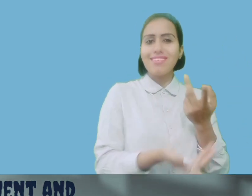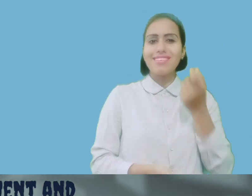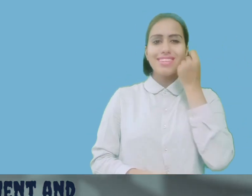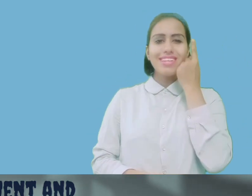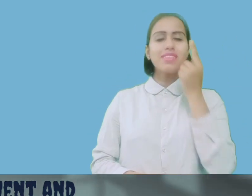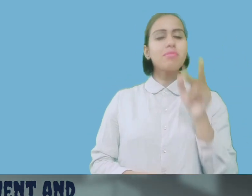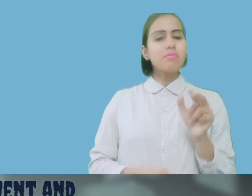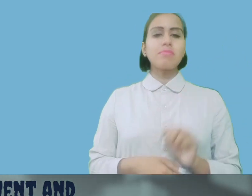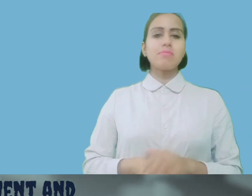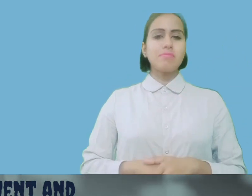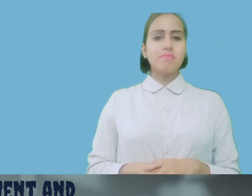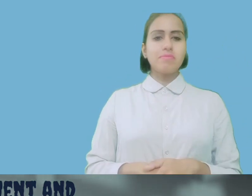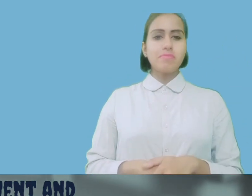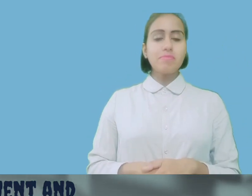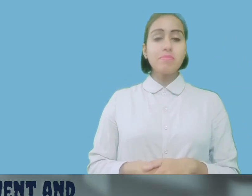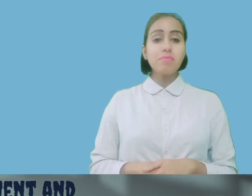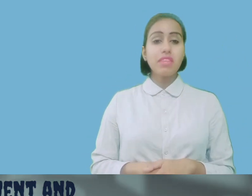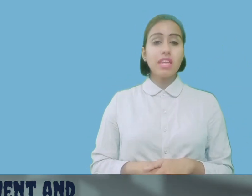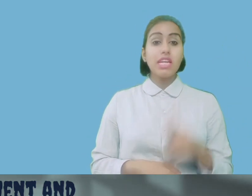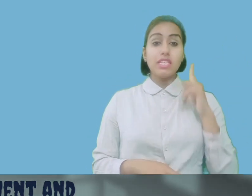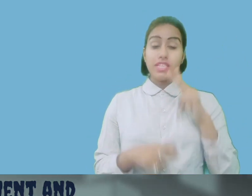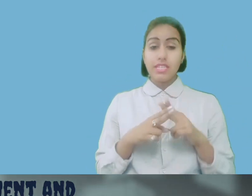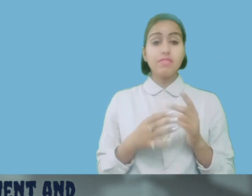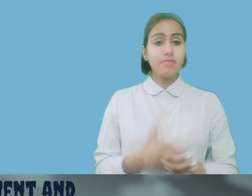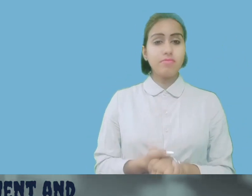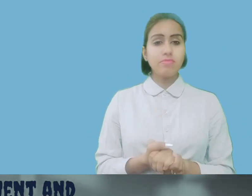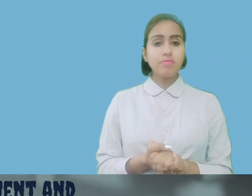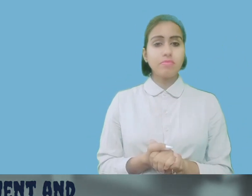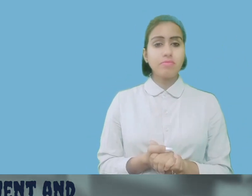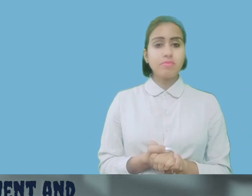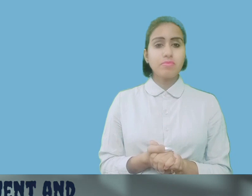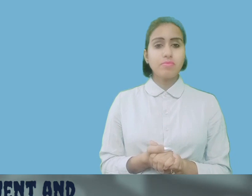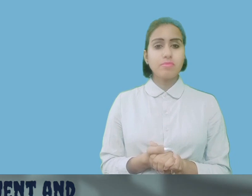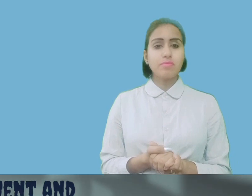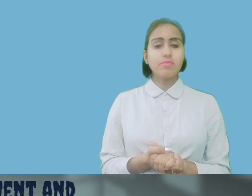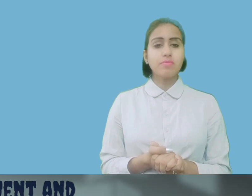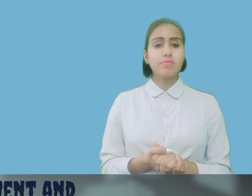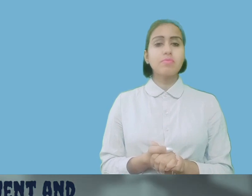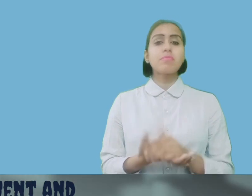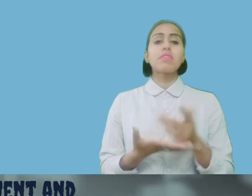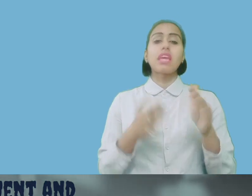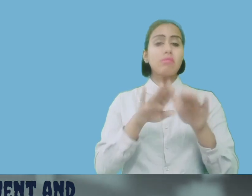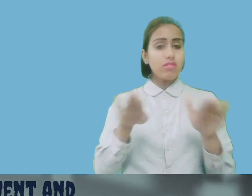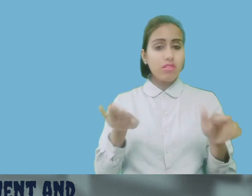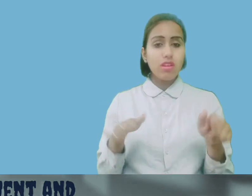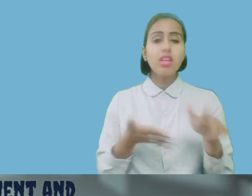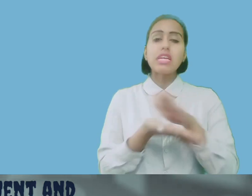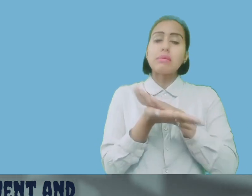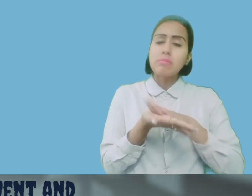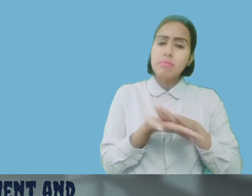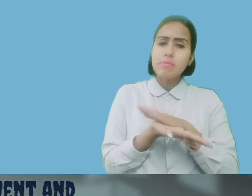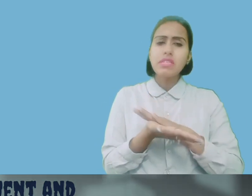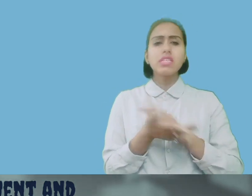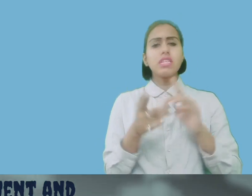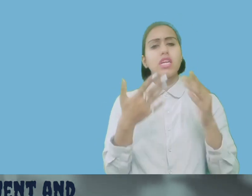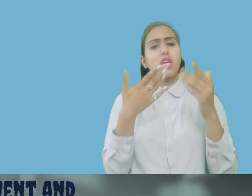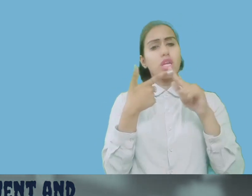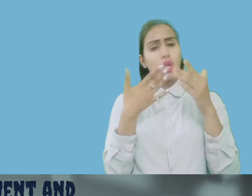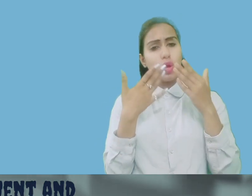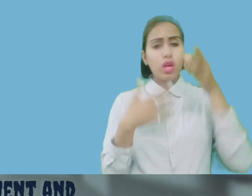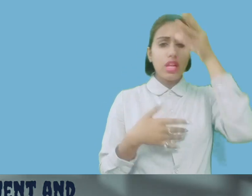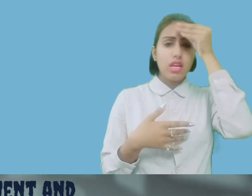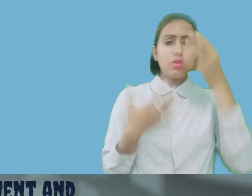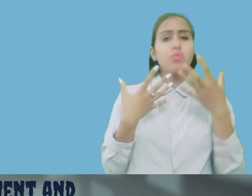बच्चों को ट्रेंड नहीं कर पाते, या जो वहाँ शिक्षक हैं वो खुद उतने ट्रेंड नहीं हो रहते जो उनको ट्रेंड कर